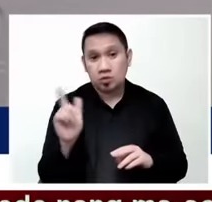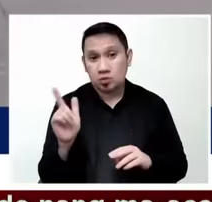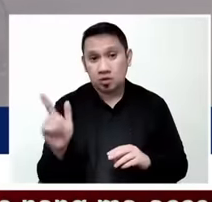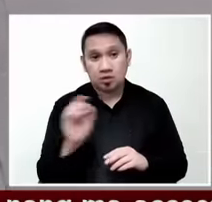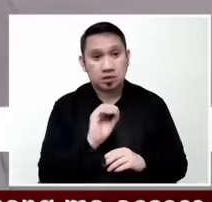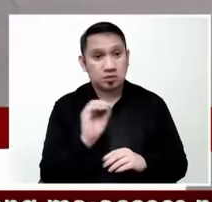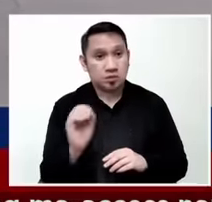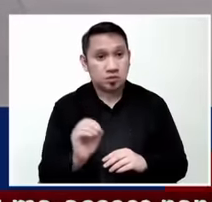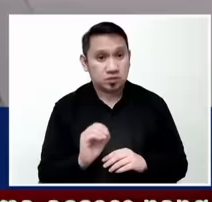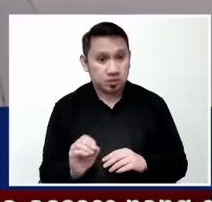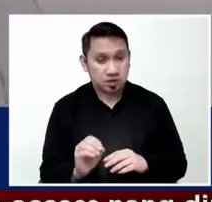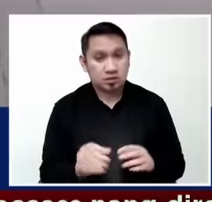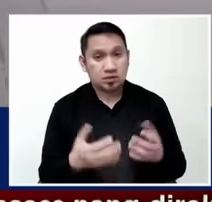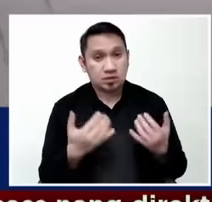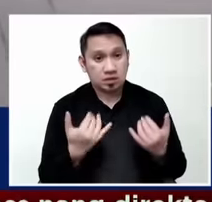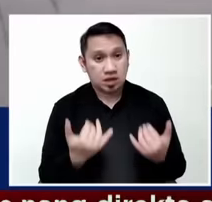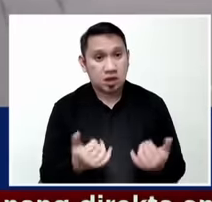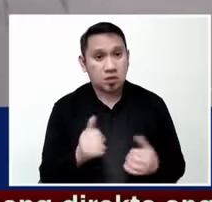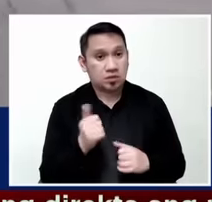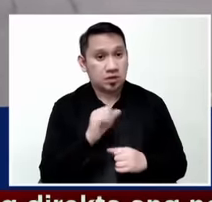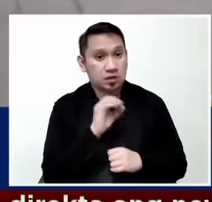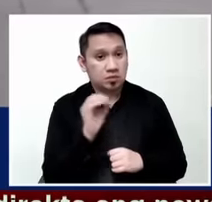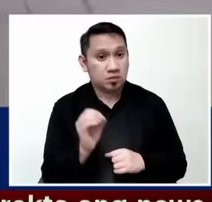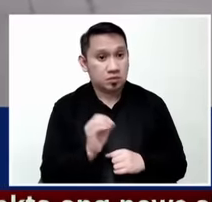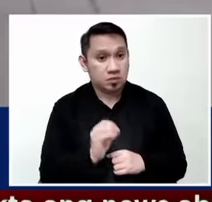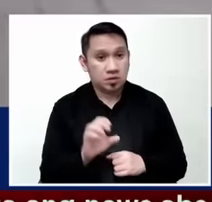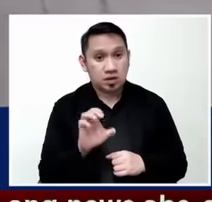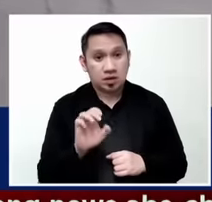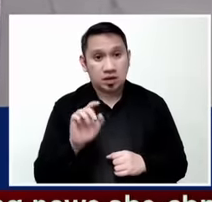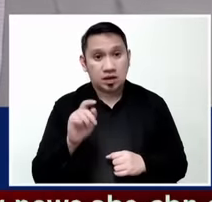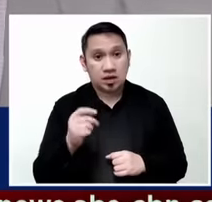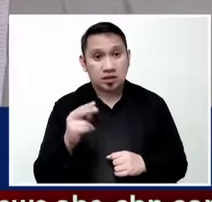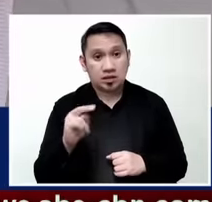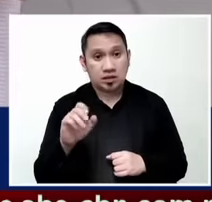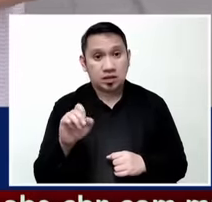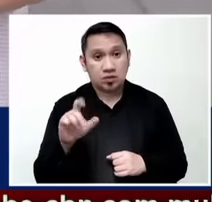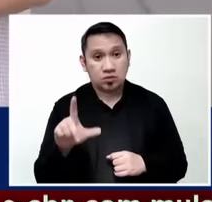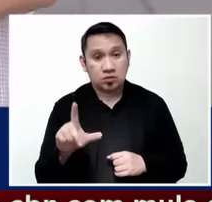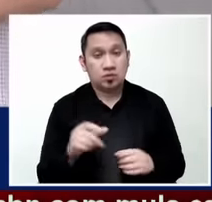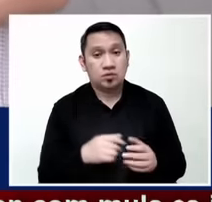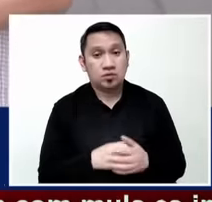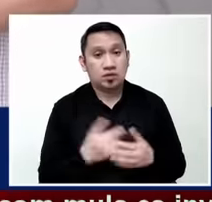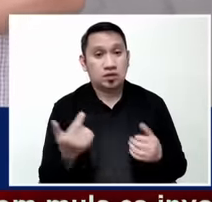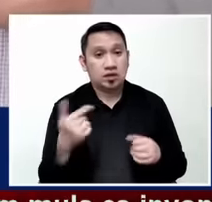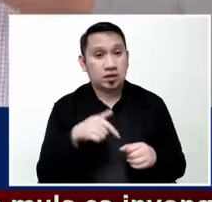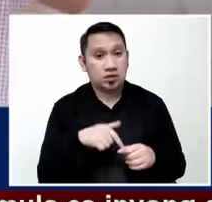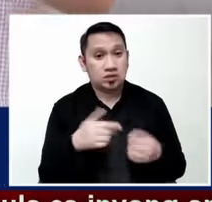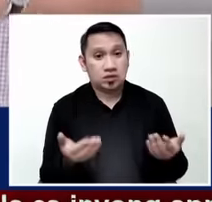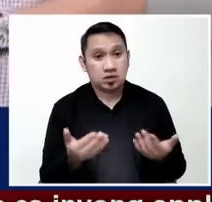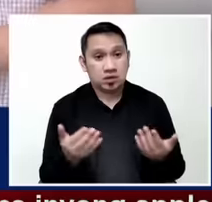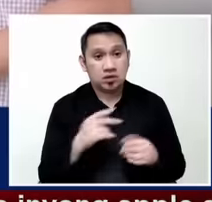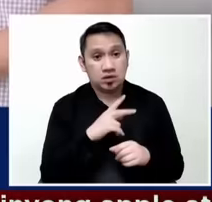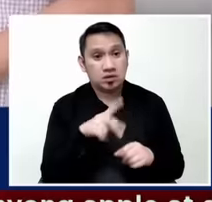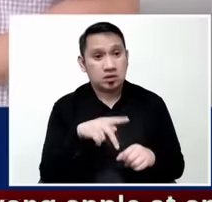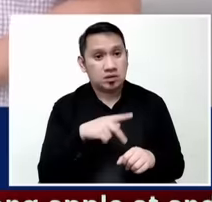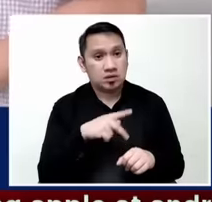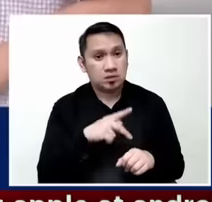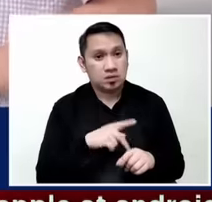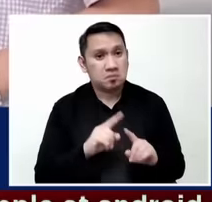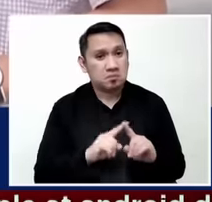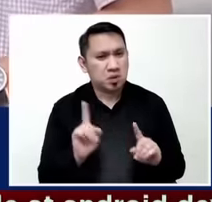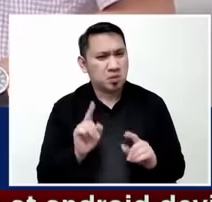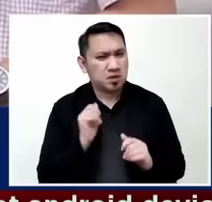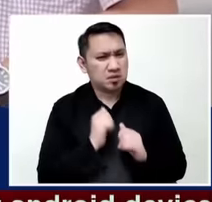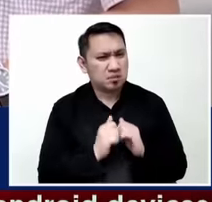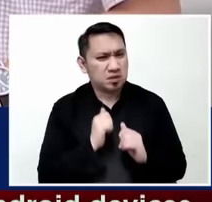mula sa kasalukuyang 10% ang ethanol content sa gasolina dito sa Pilipinas. E anong ibig sabihin yan para sa